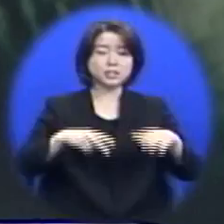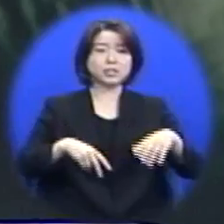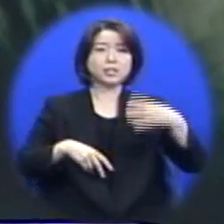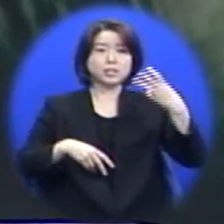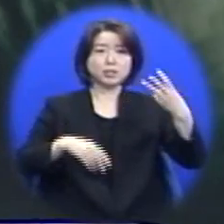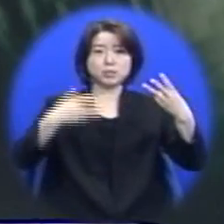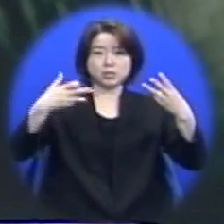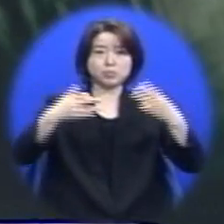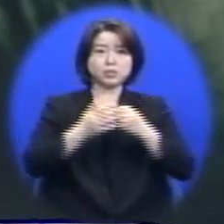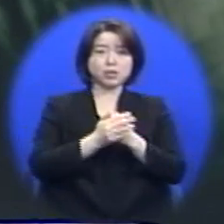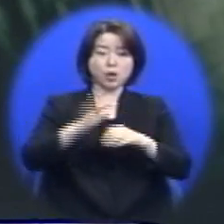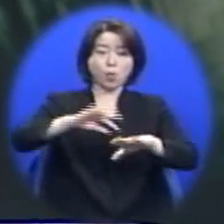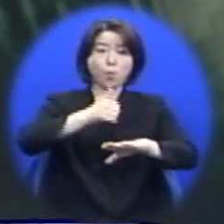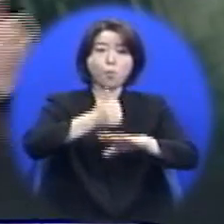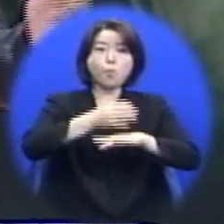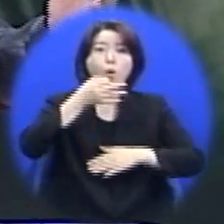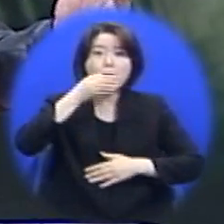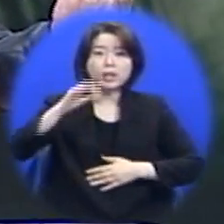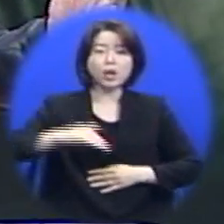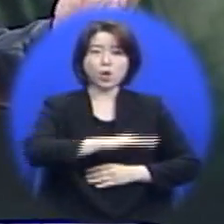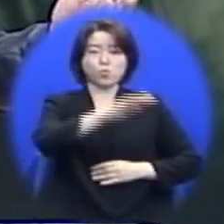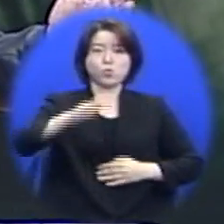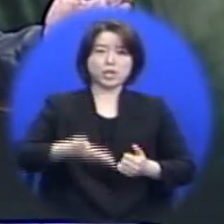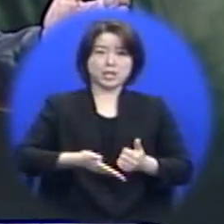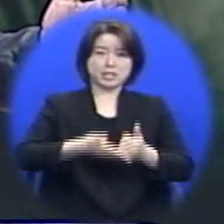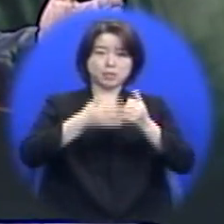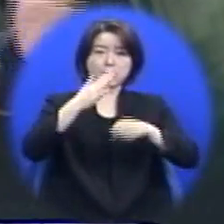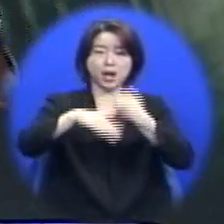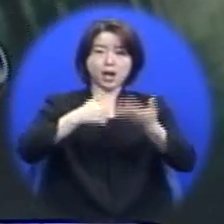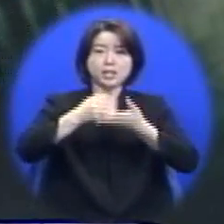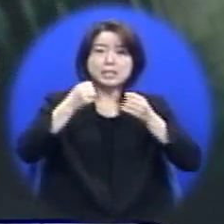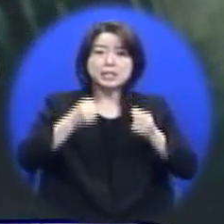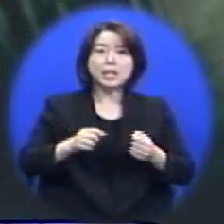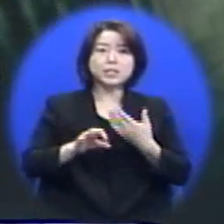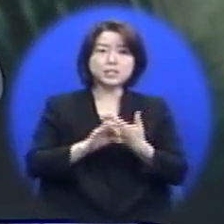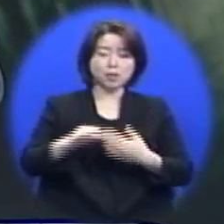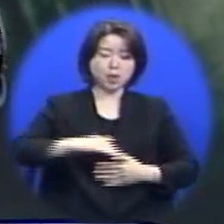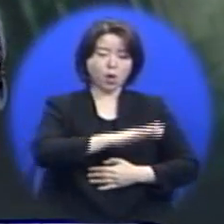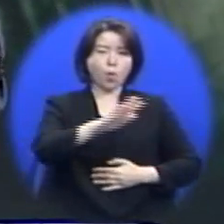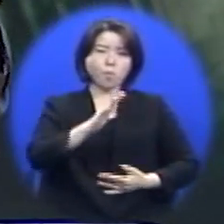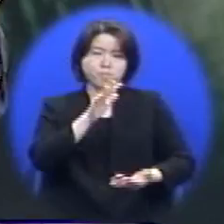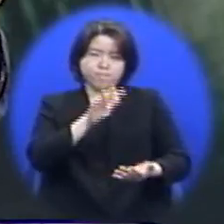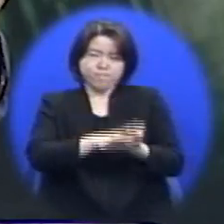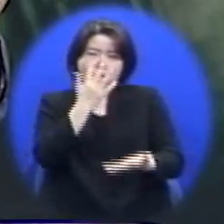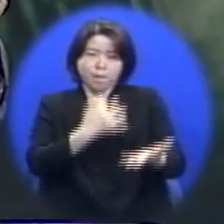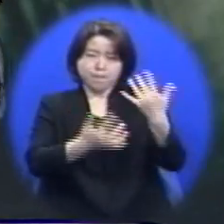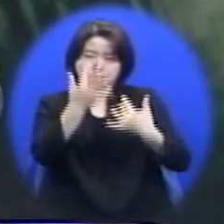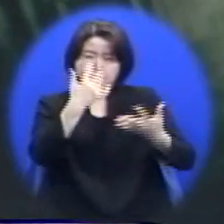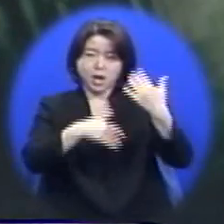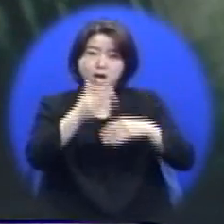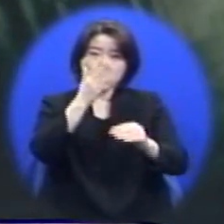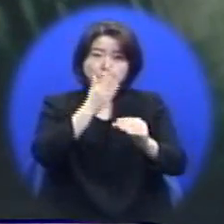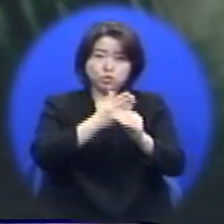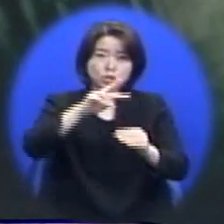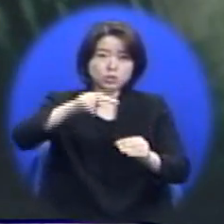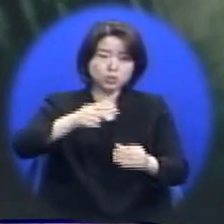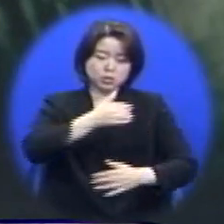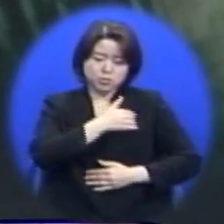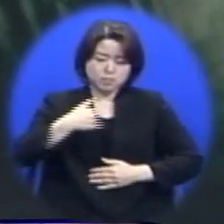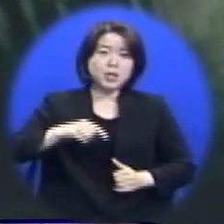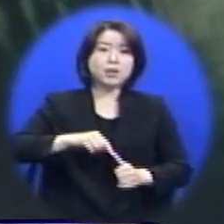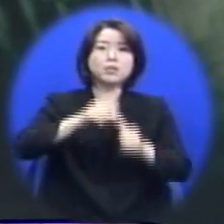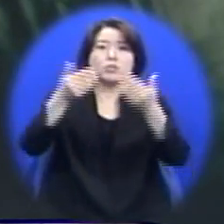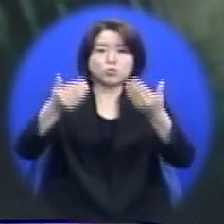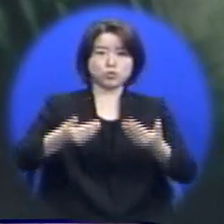17절부터 왕이여, 우리가 섬기는 하나님이 계시다면 우리를 맹렬히 타는 풀무불 가운데서 능히